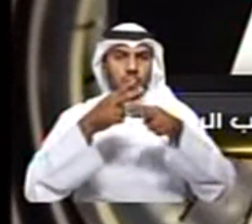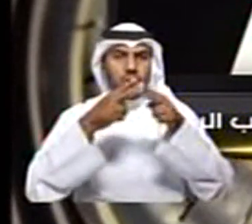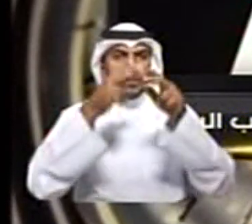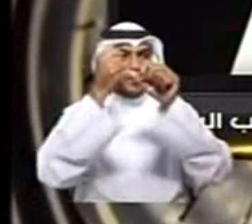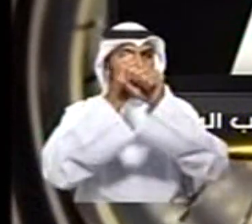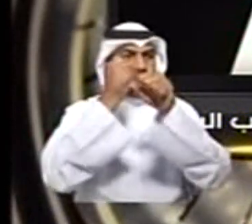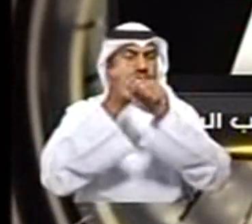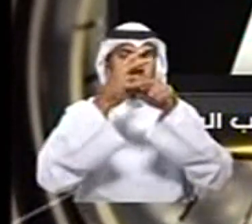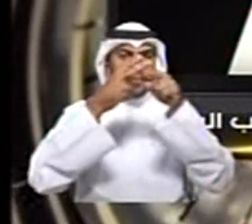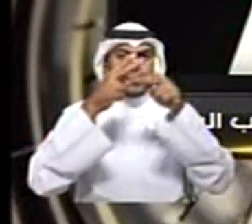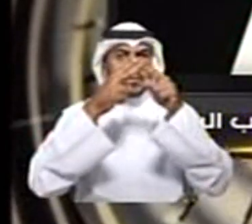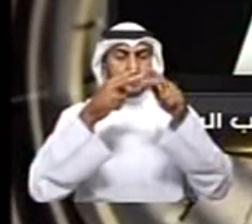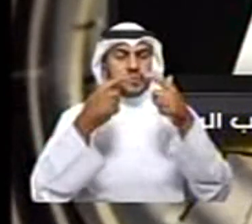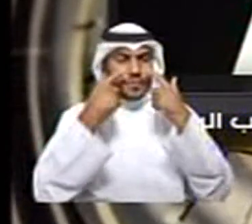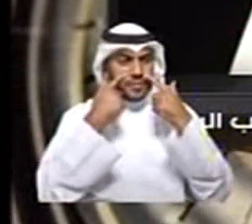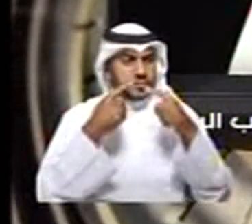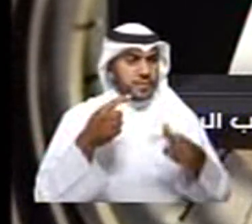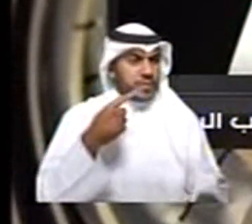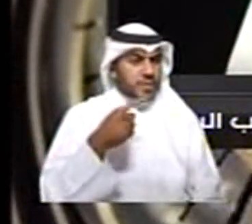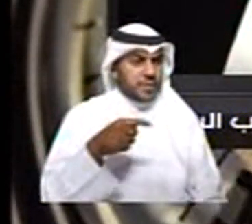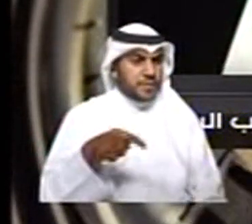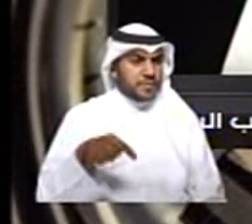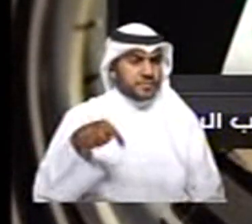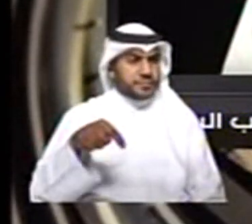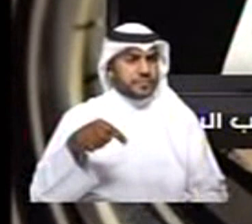جنوب ضاحية صباح الأحمد